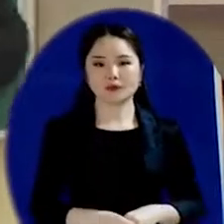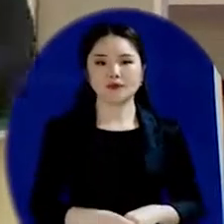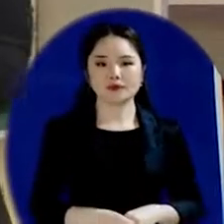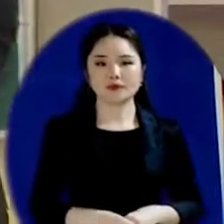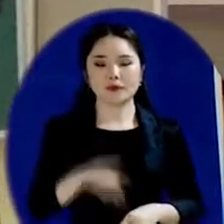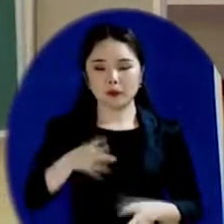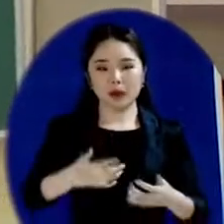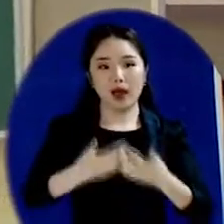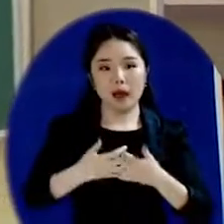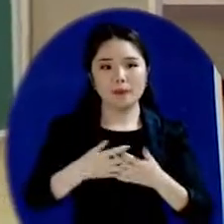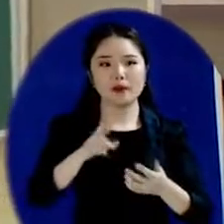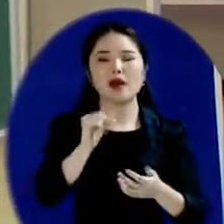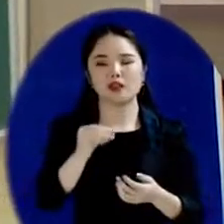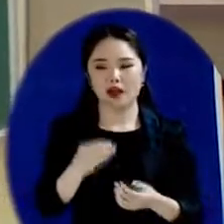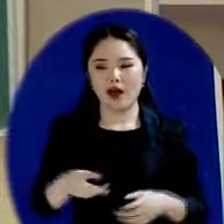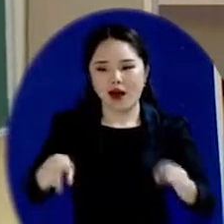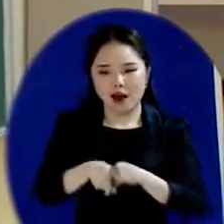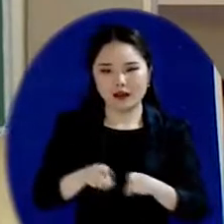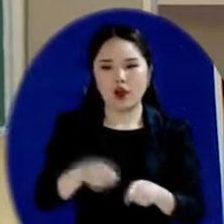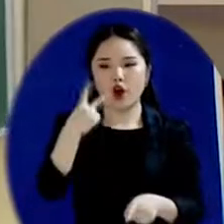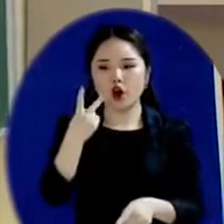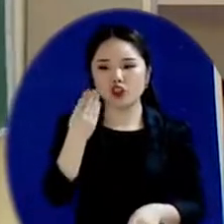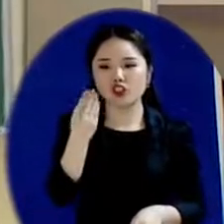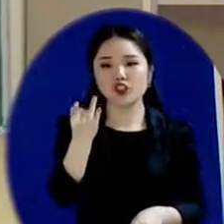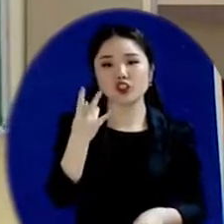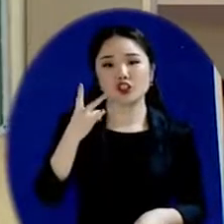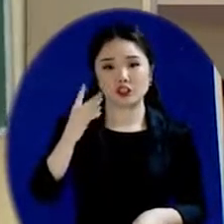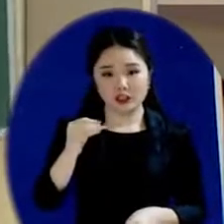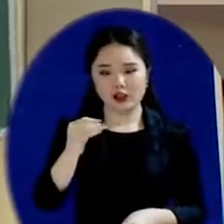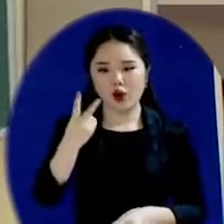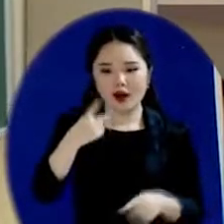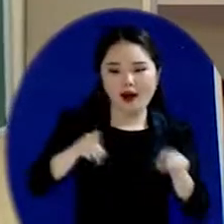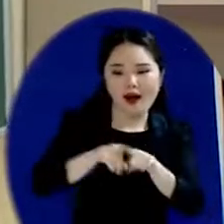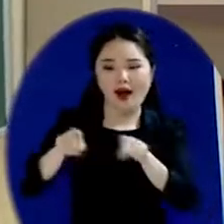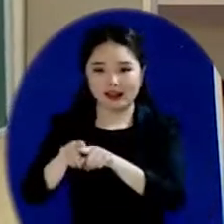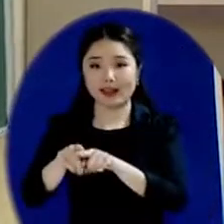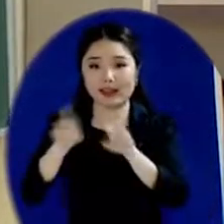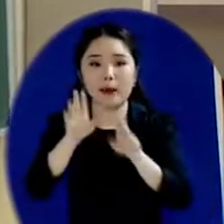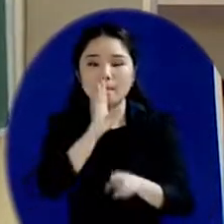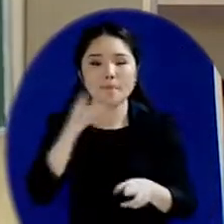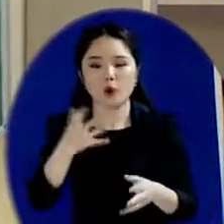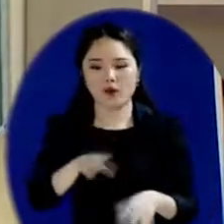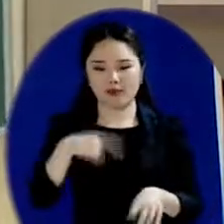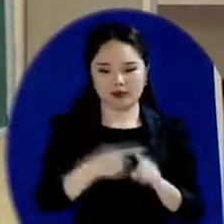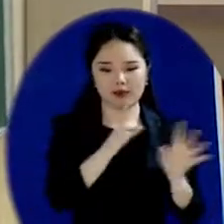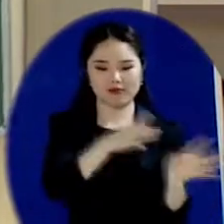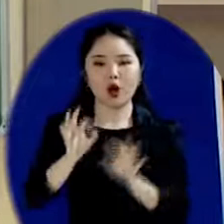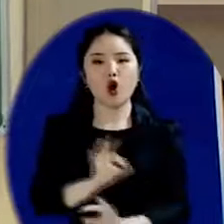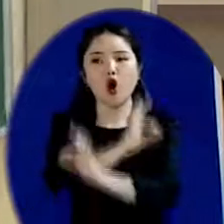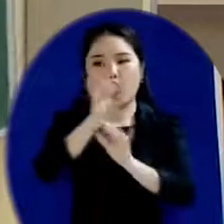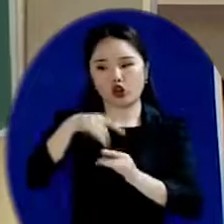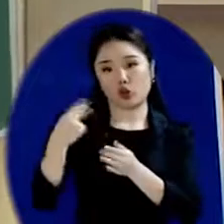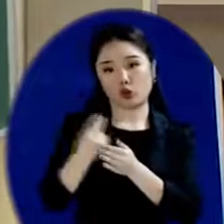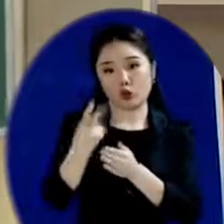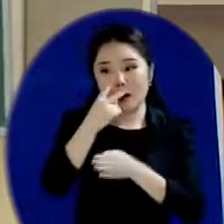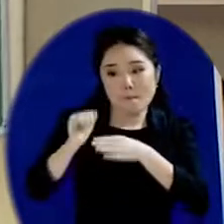Эдгээр амьттай ахаад хоёр шинжээр нь бүгдээрээ ялгахын тулд буцаагаад авчи. Та нар ахаад нэг юм хөснөгт